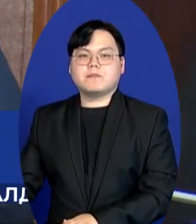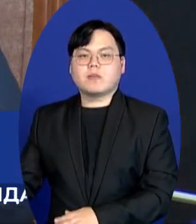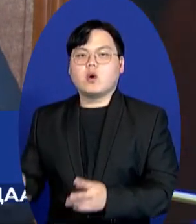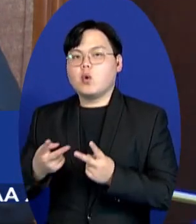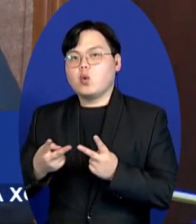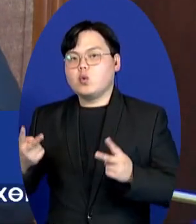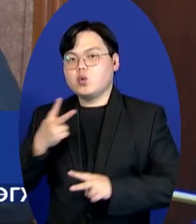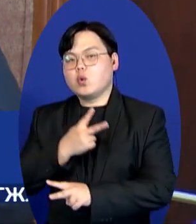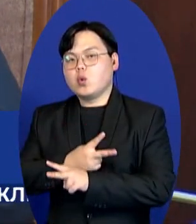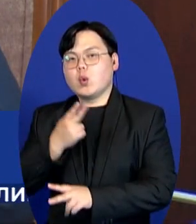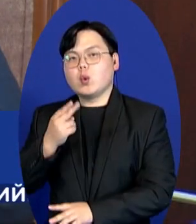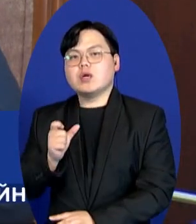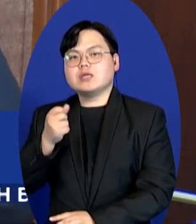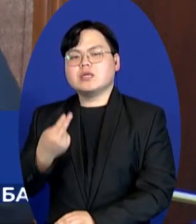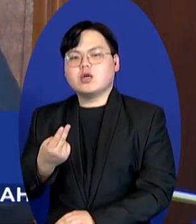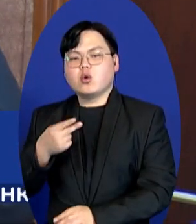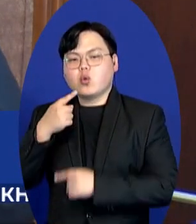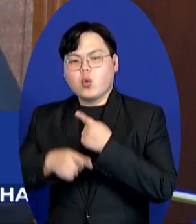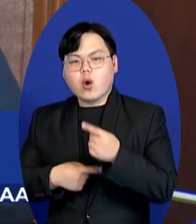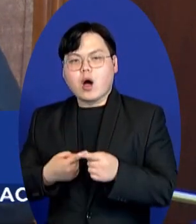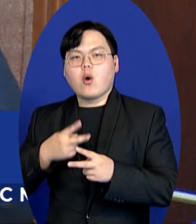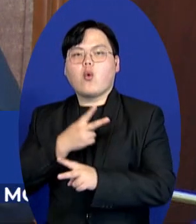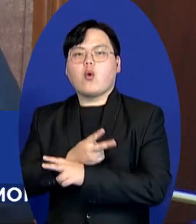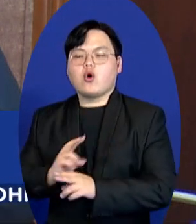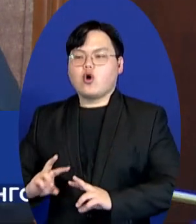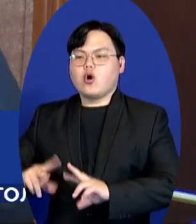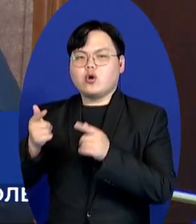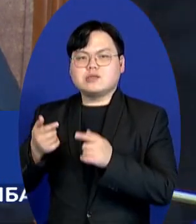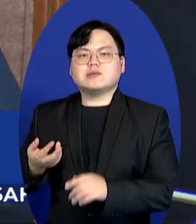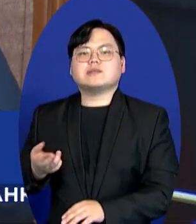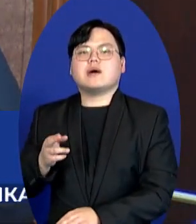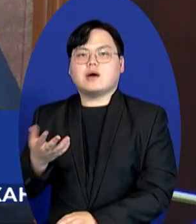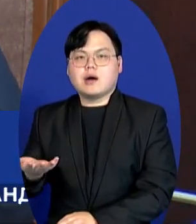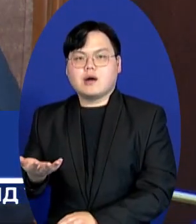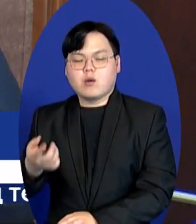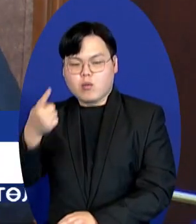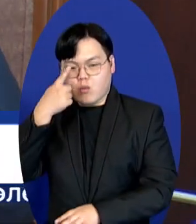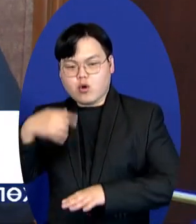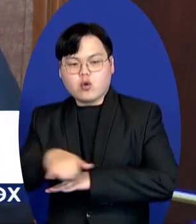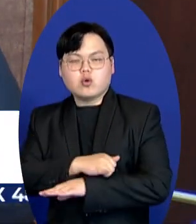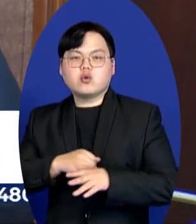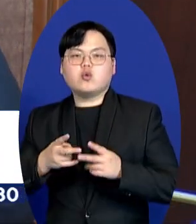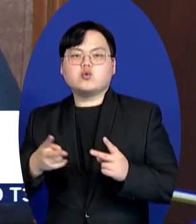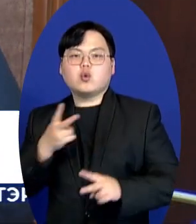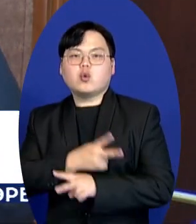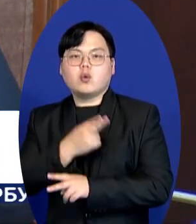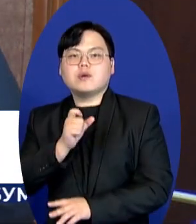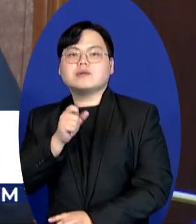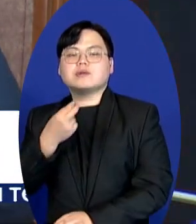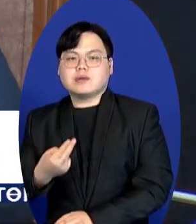цэцгийн тухай хуулинд яагаад өөрчлөлт оруулах гэж Монгол улсын үндсэн хуулийн цэц өөрийнхөө хууль